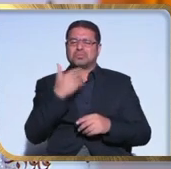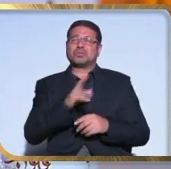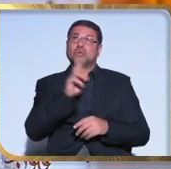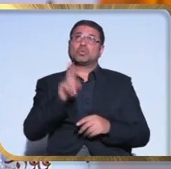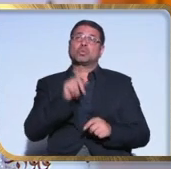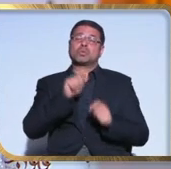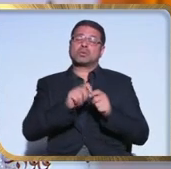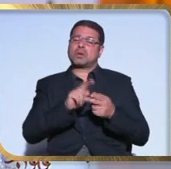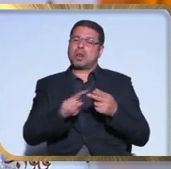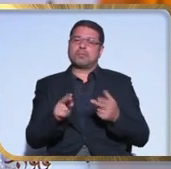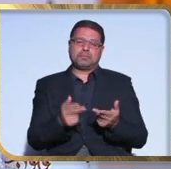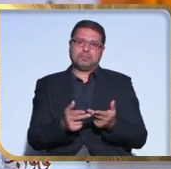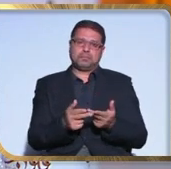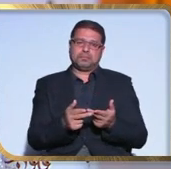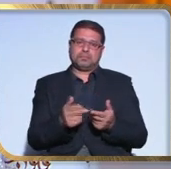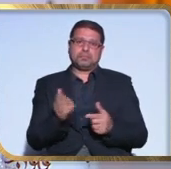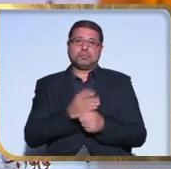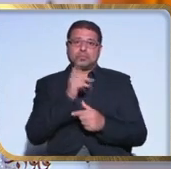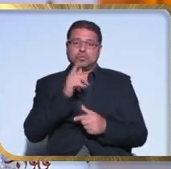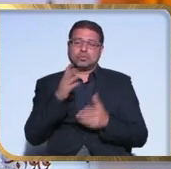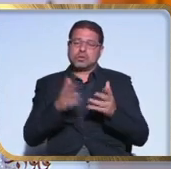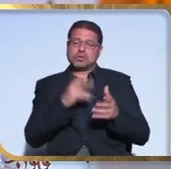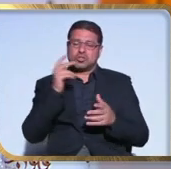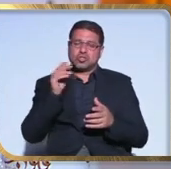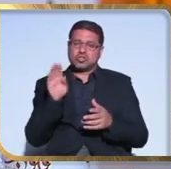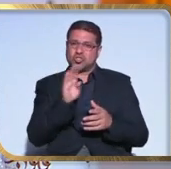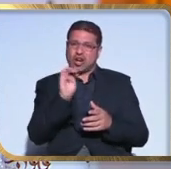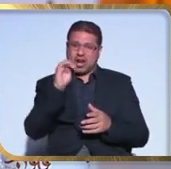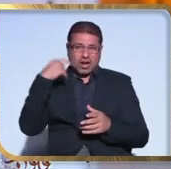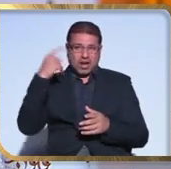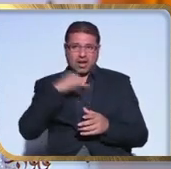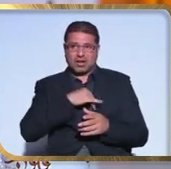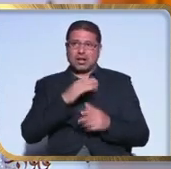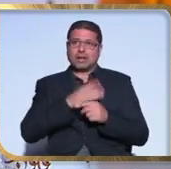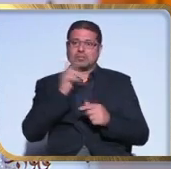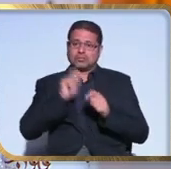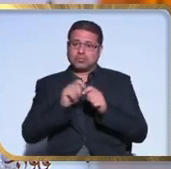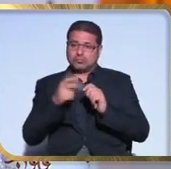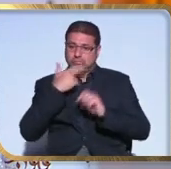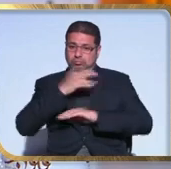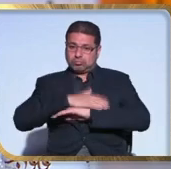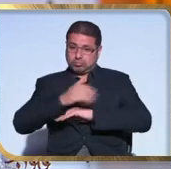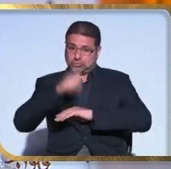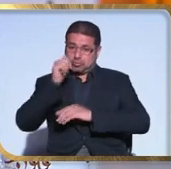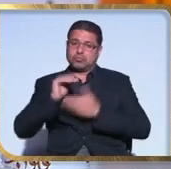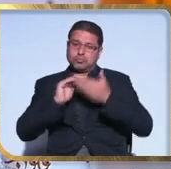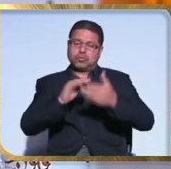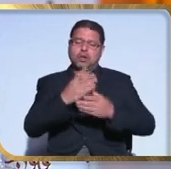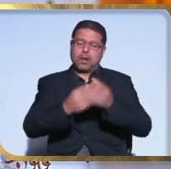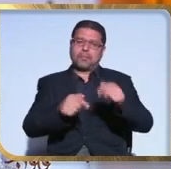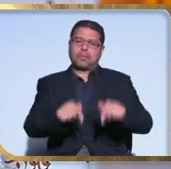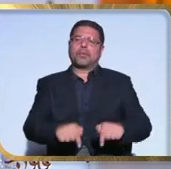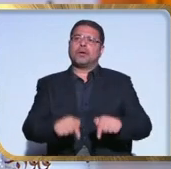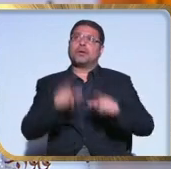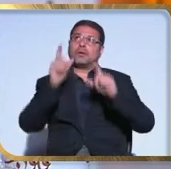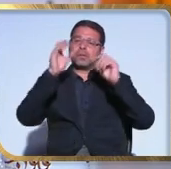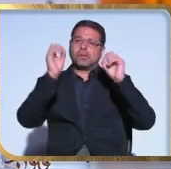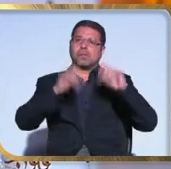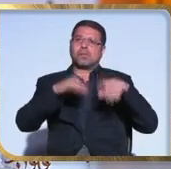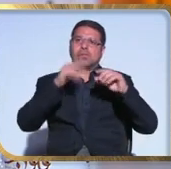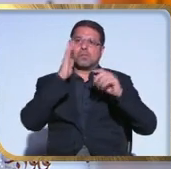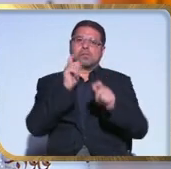الله السلامه فبلا شك ان صلاح الوالدين ينتفع به الاولاد في الدنيا ببركه